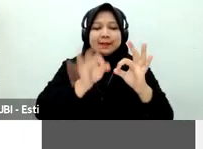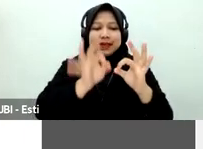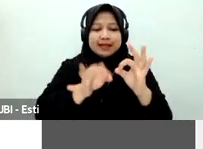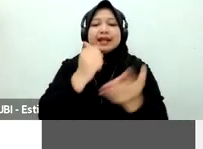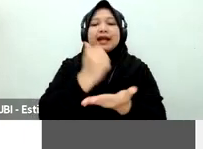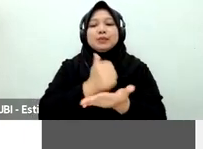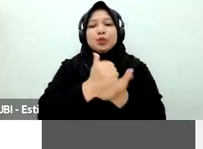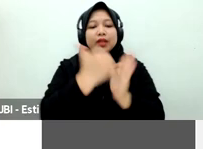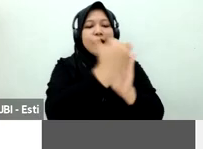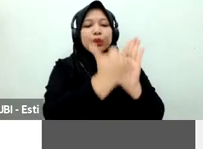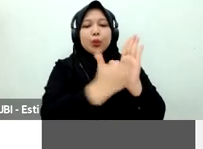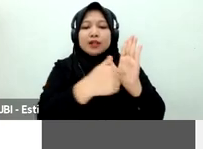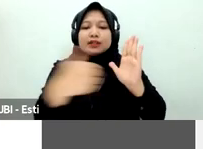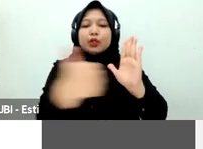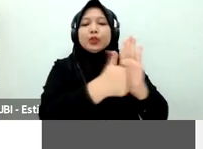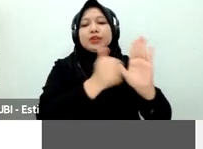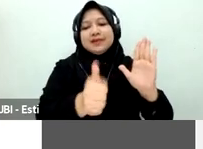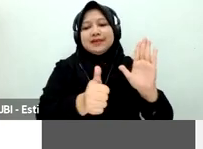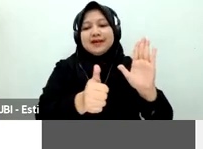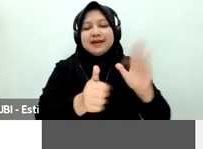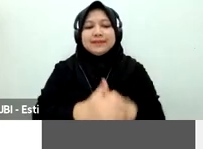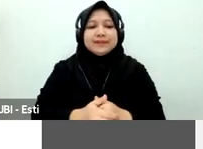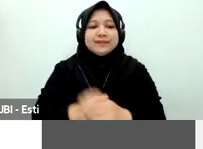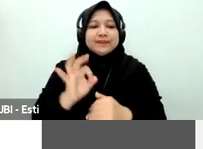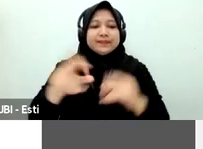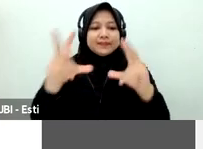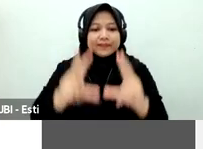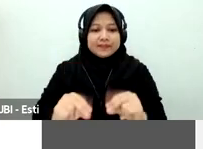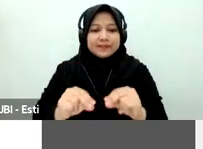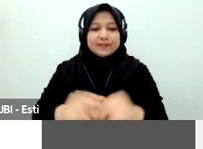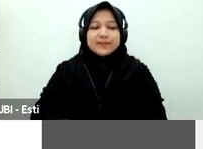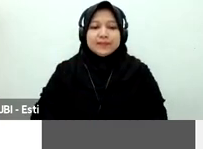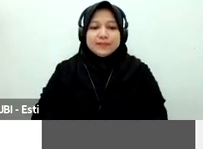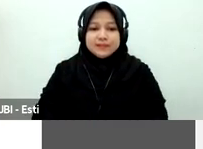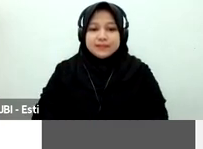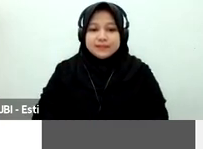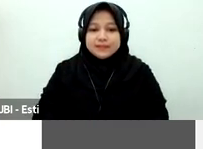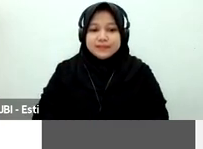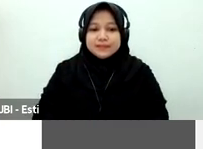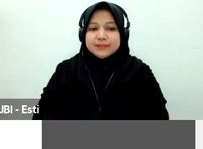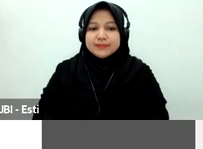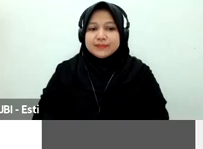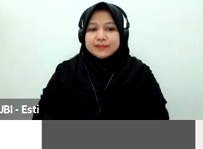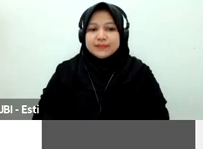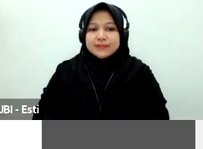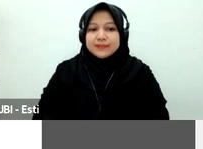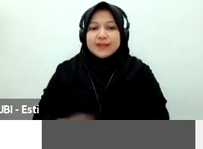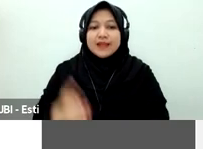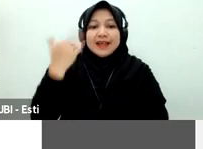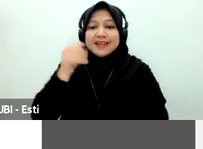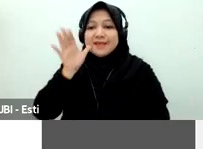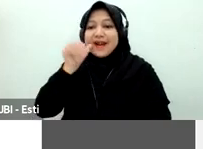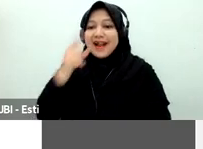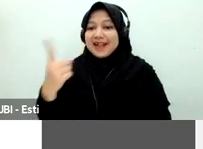legal kita lanjut saya akan menjawab pertanyaan dari nembak gak ada di